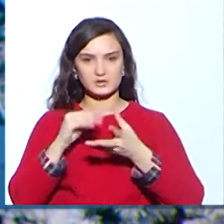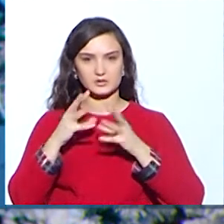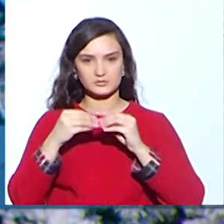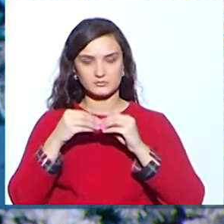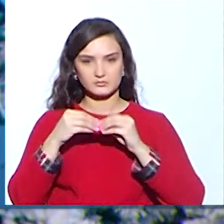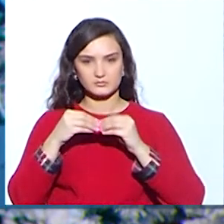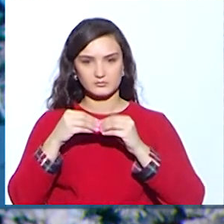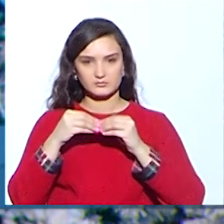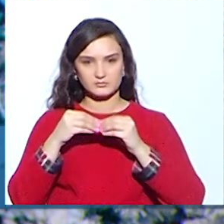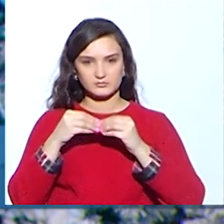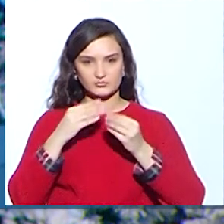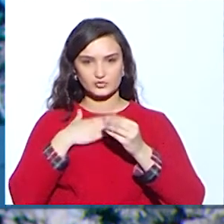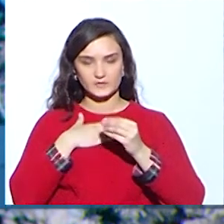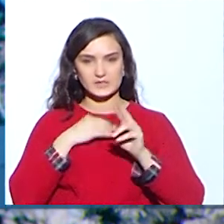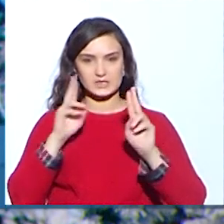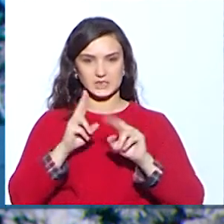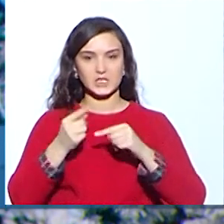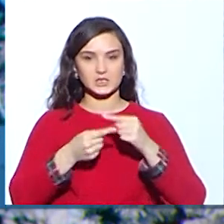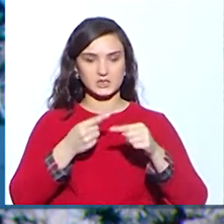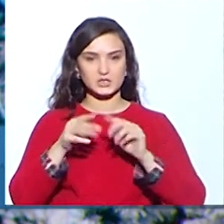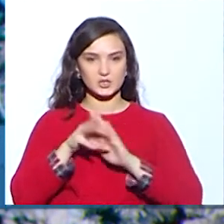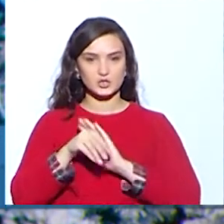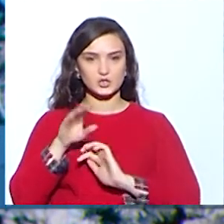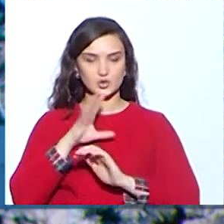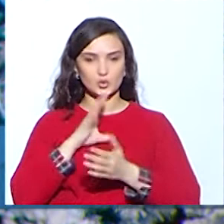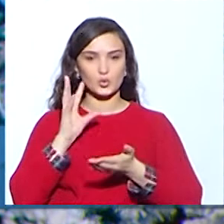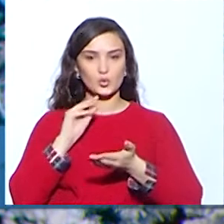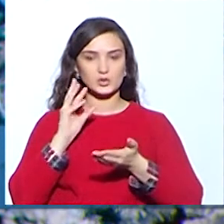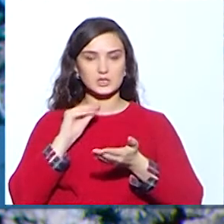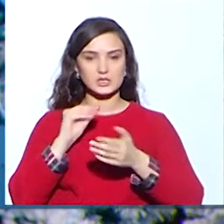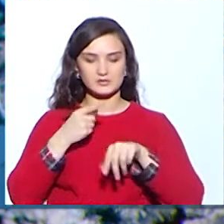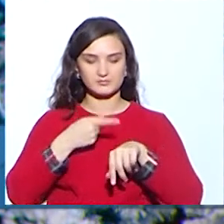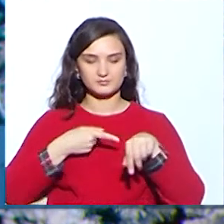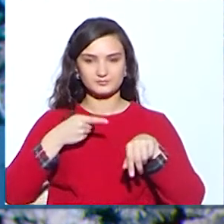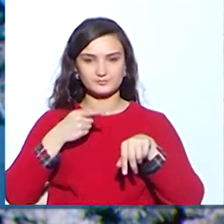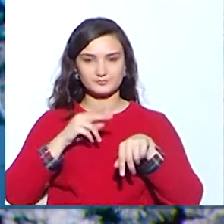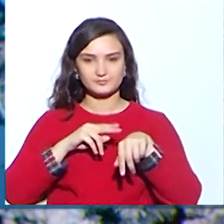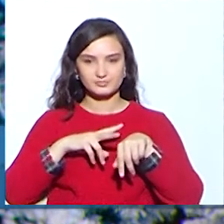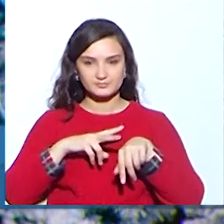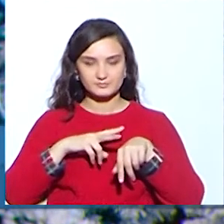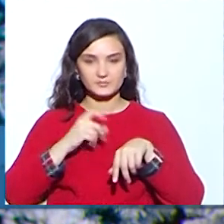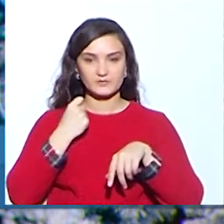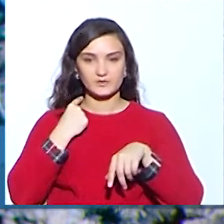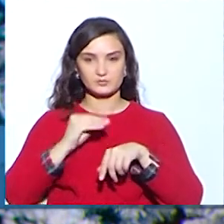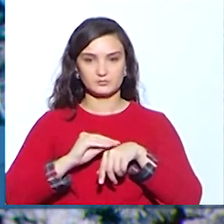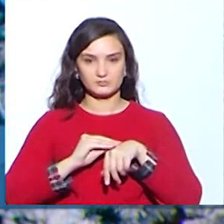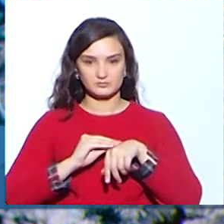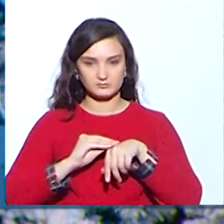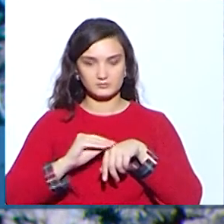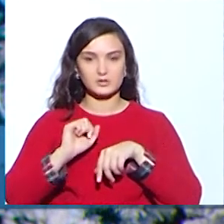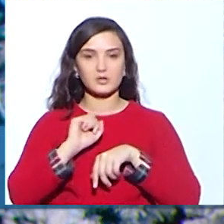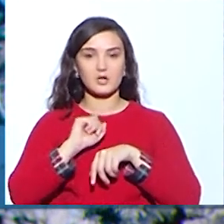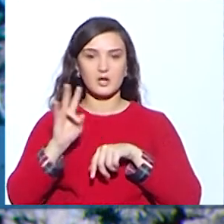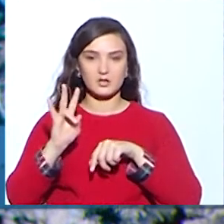შორის ჩვენს ტრადიციაშიც არსებობდა, როდესაც ჭრილობების დასამუშავებლად ღვინოს იყენებდნენ, ან